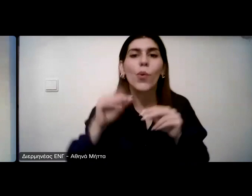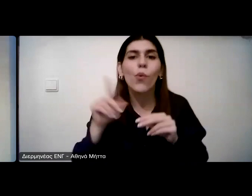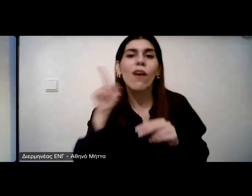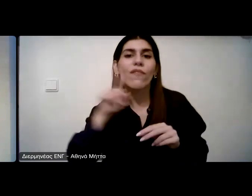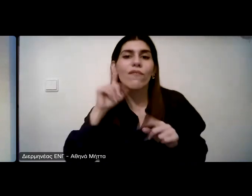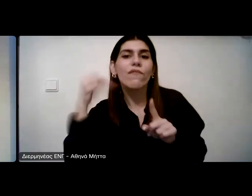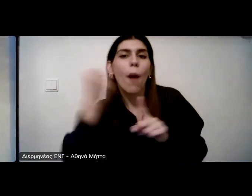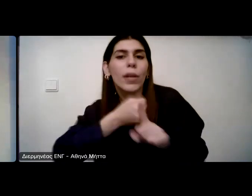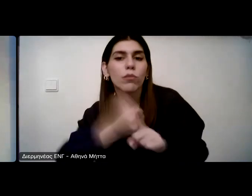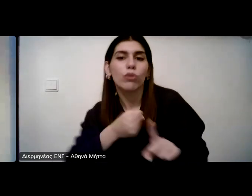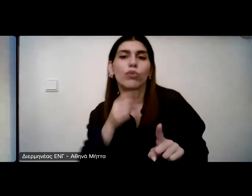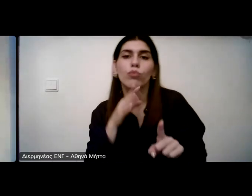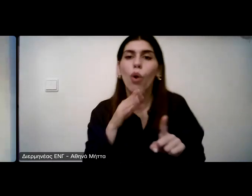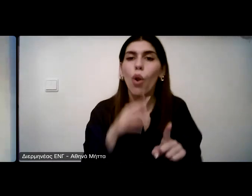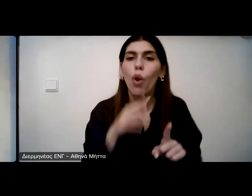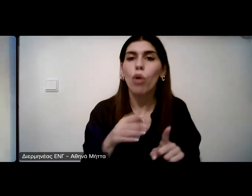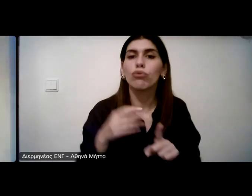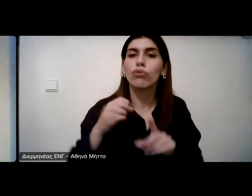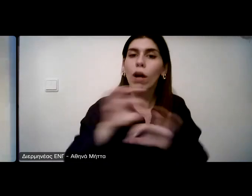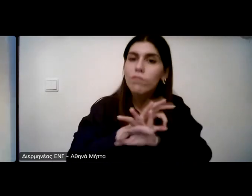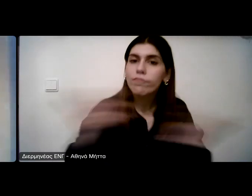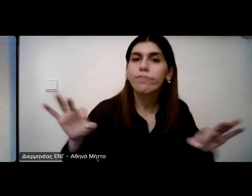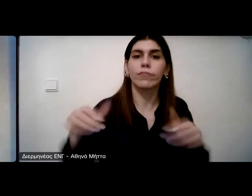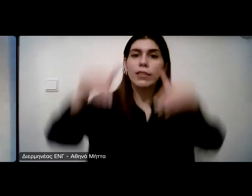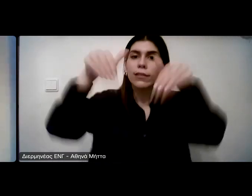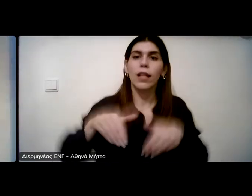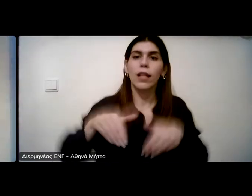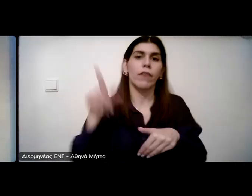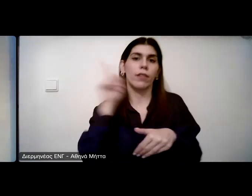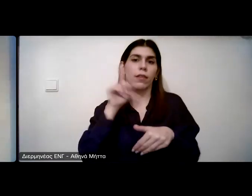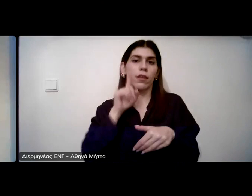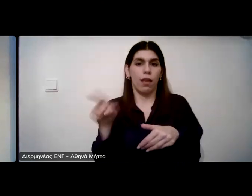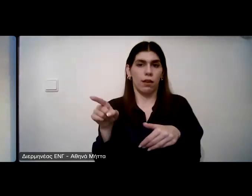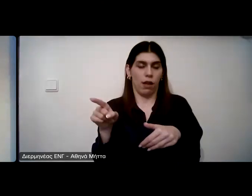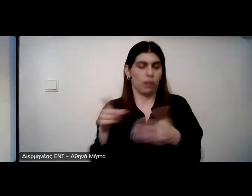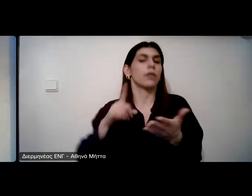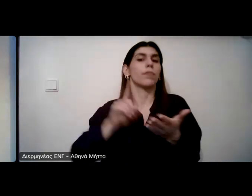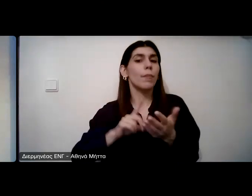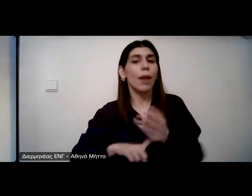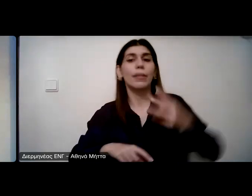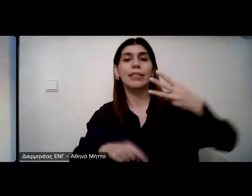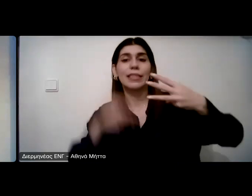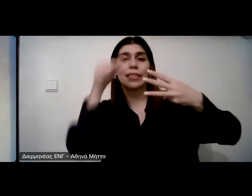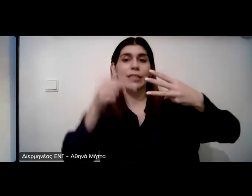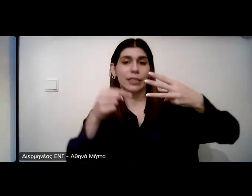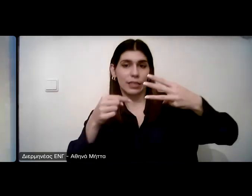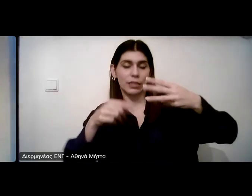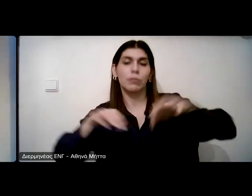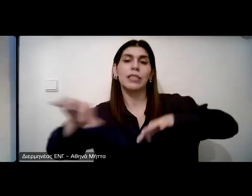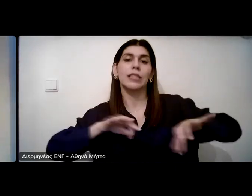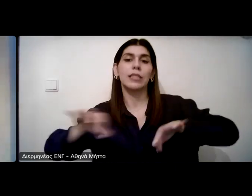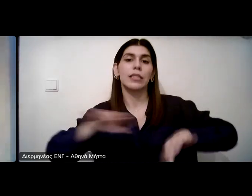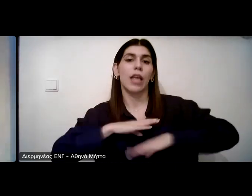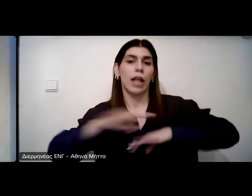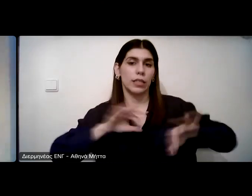να χρησιμοποιηθούν κυρίως τρεις διαφορετικές στρατηγικές για να γίνει η γλώσσα δίκαιη